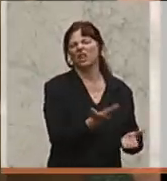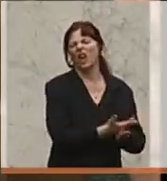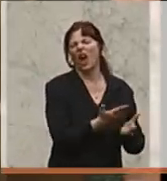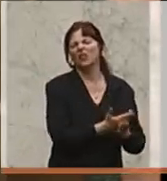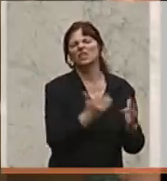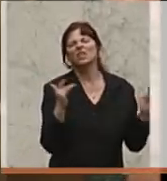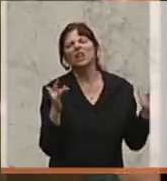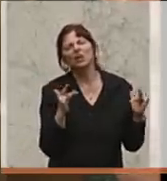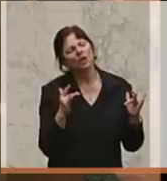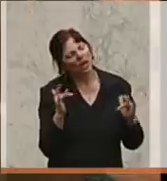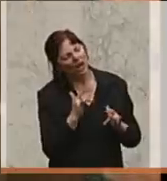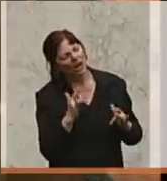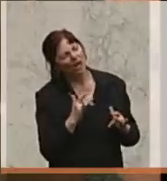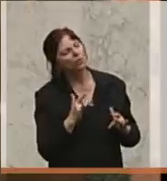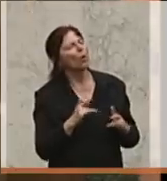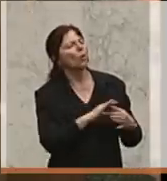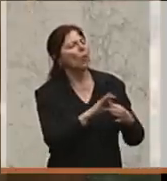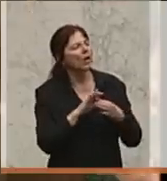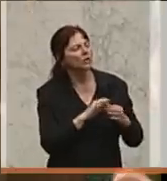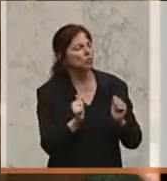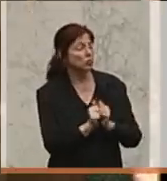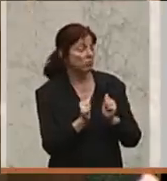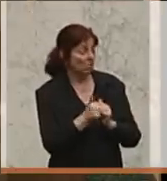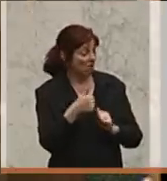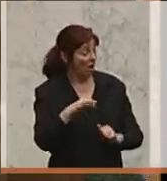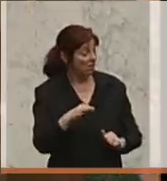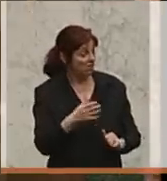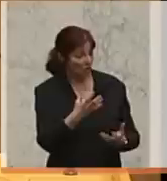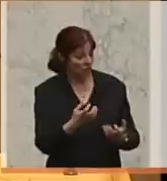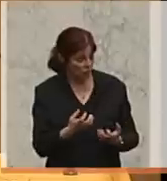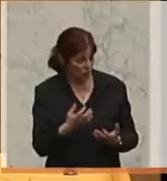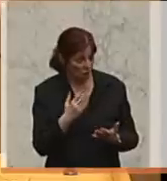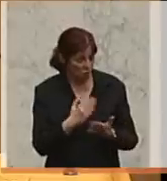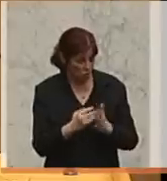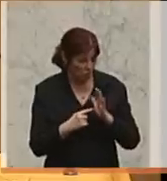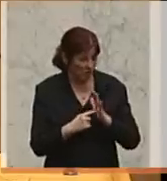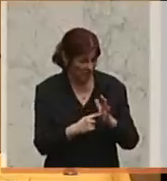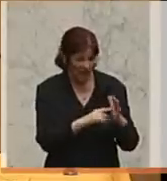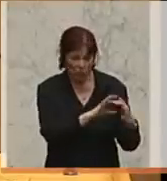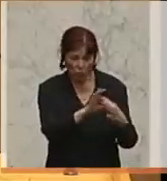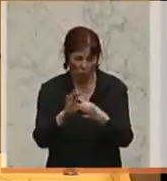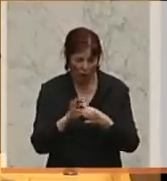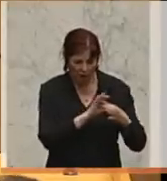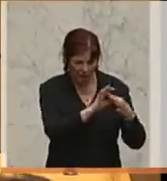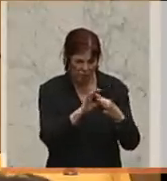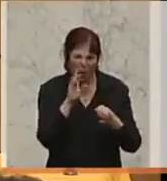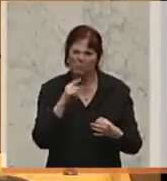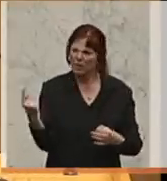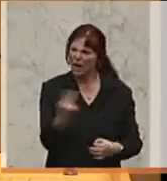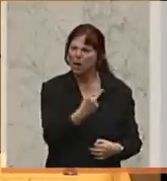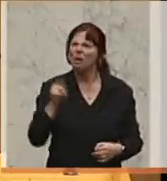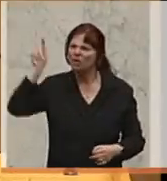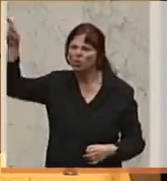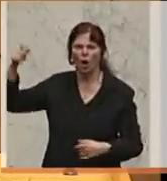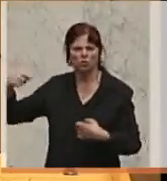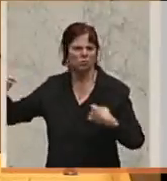Koalitionspartner. Das ist unser einziger Wunsch. Das sagt sehr viel über die Koalition aus. Das machen Sie sich bitte untereinander aus. Wenn Sie